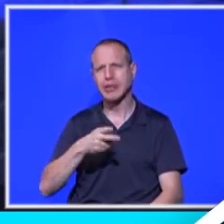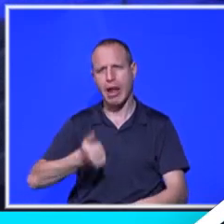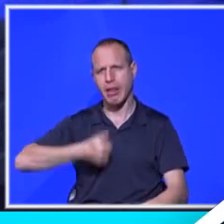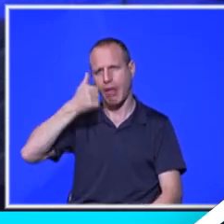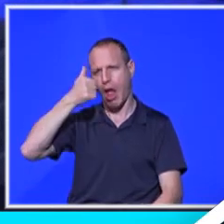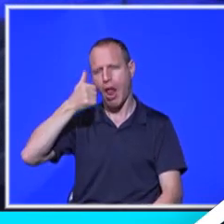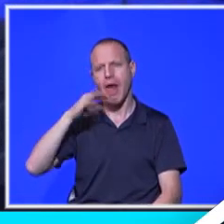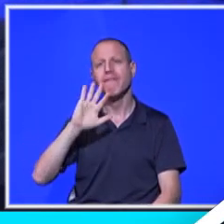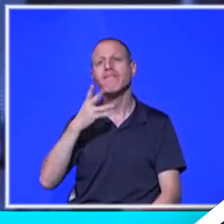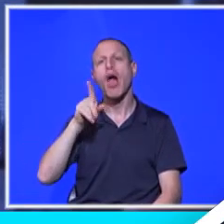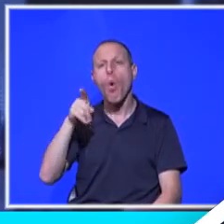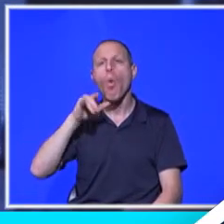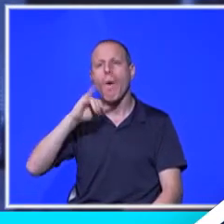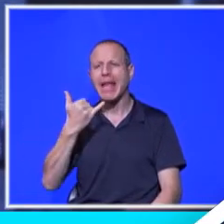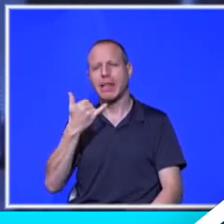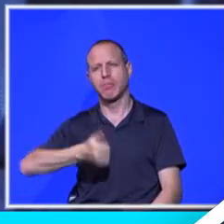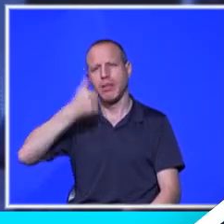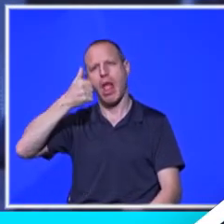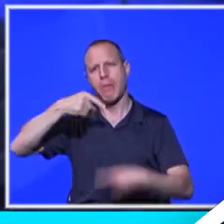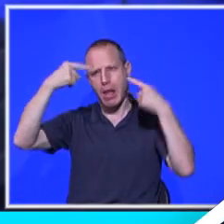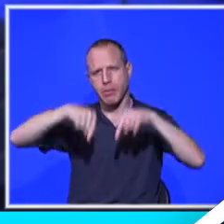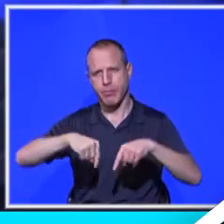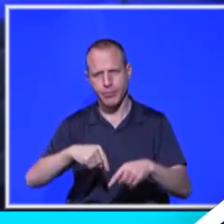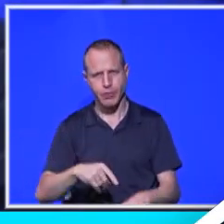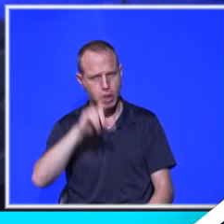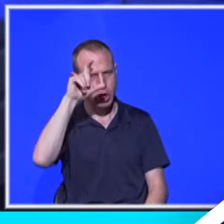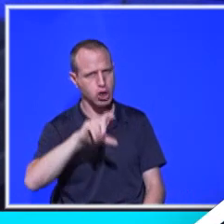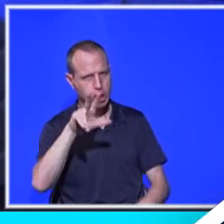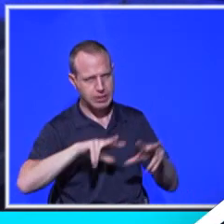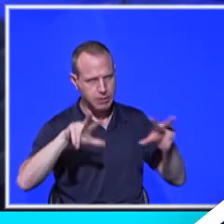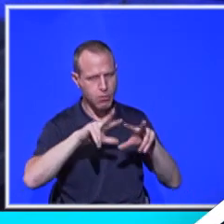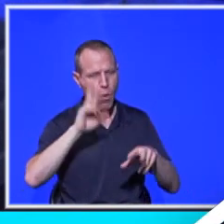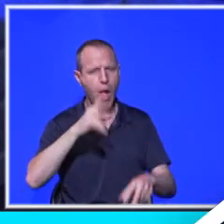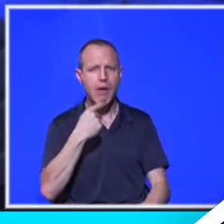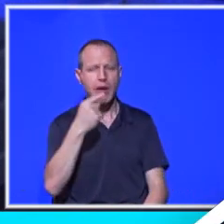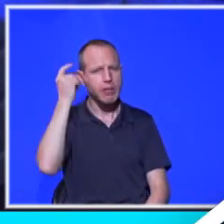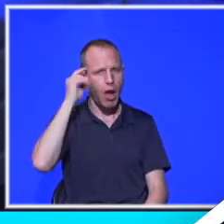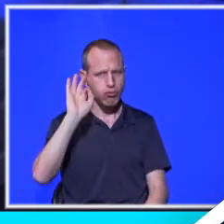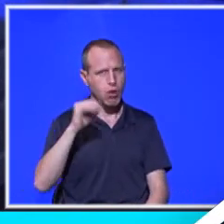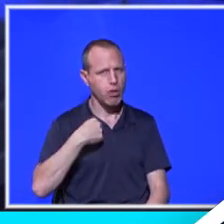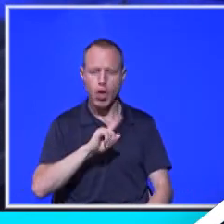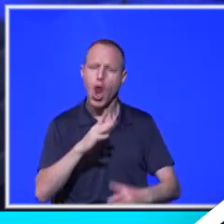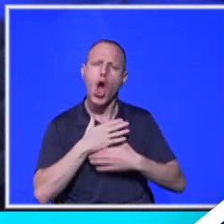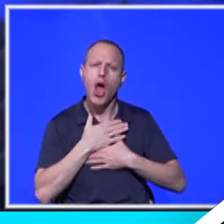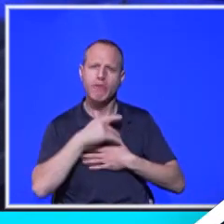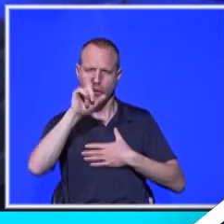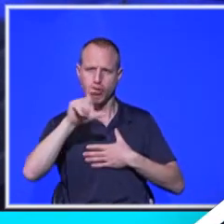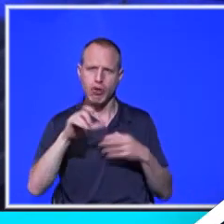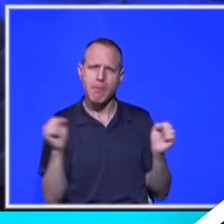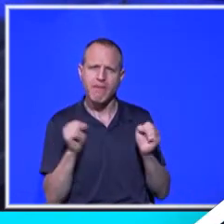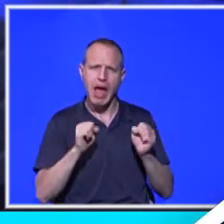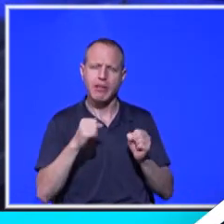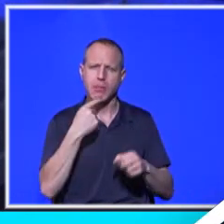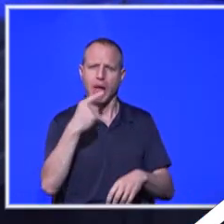להתנהל ואיך הוא כן מתנהל בימים האלה. איש ציבור חייב להביע את דעתו. אני לא אוהב שאנשים מפחדים להביע את דעתם.